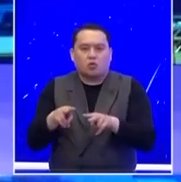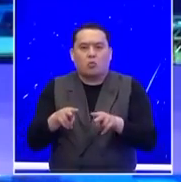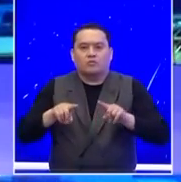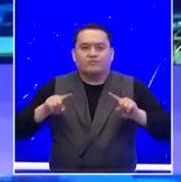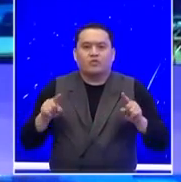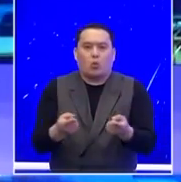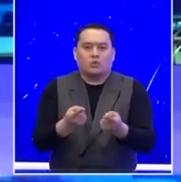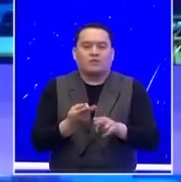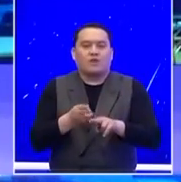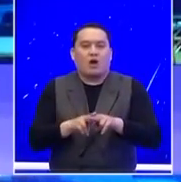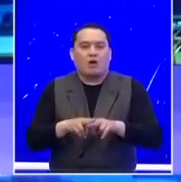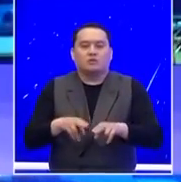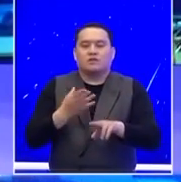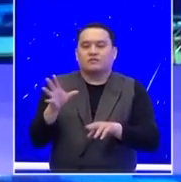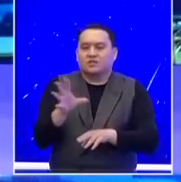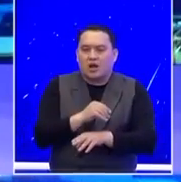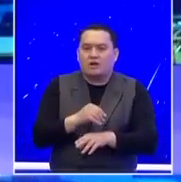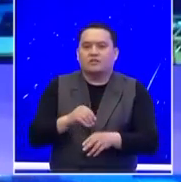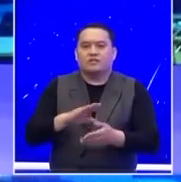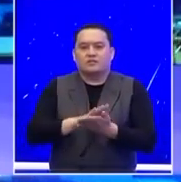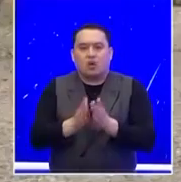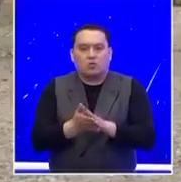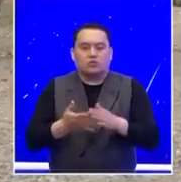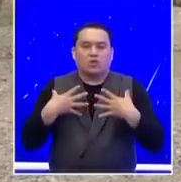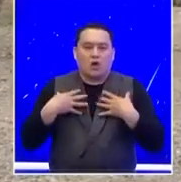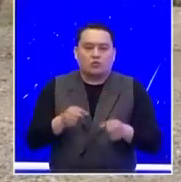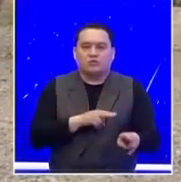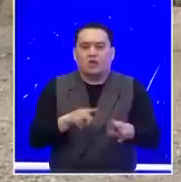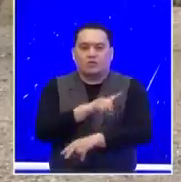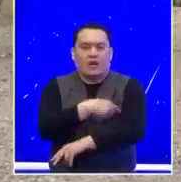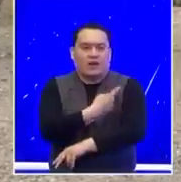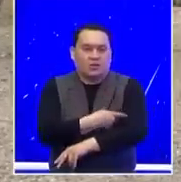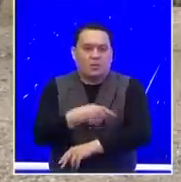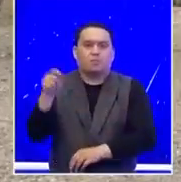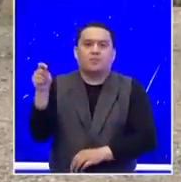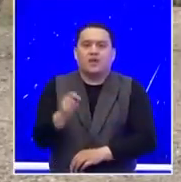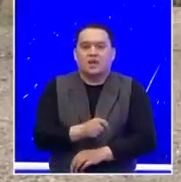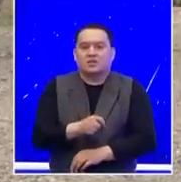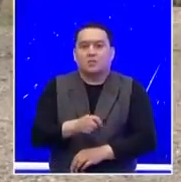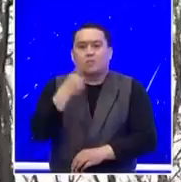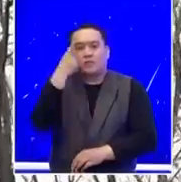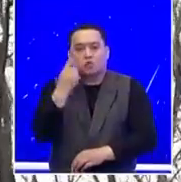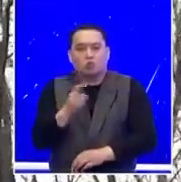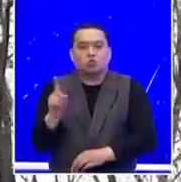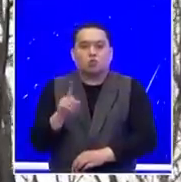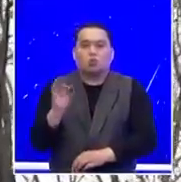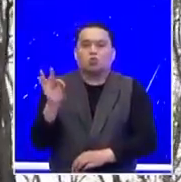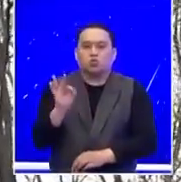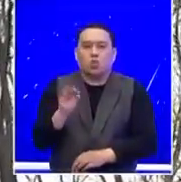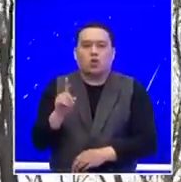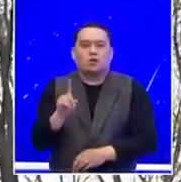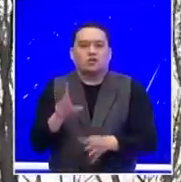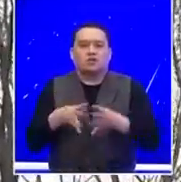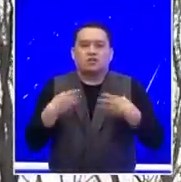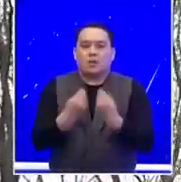на домашний карантин. Ежедневно за состоянием их здоровья следят поселковые фельдшеры. Приехавшие также предупреждены о том, что им и